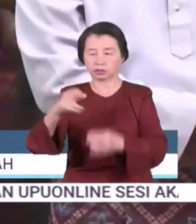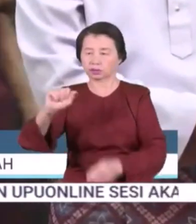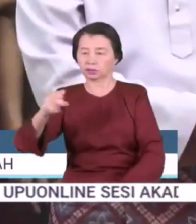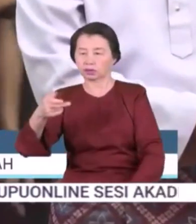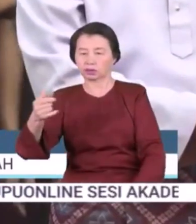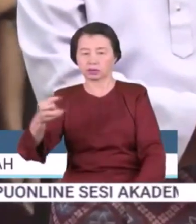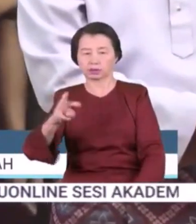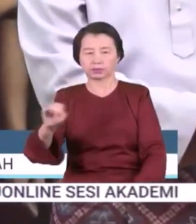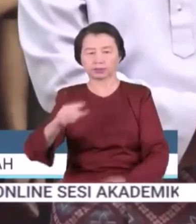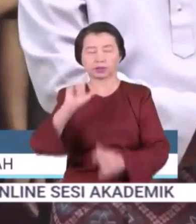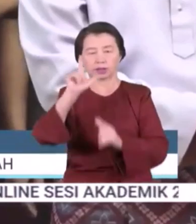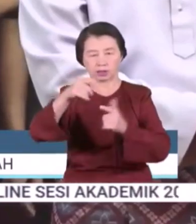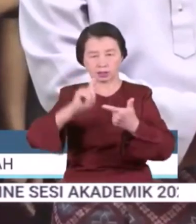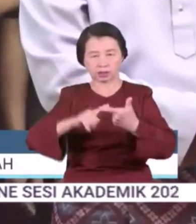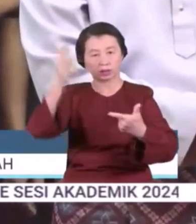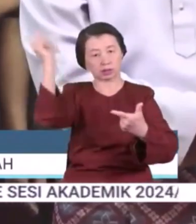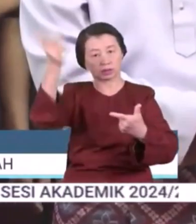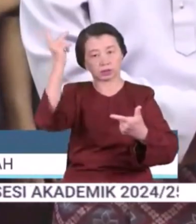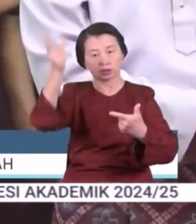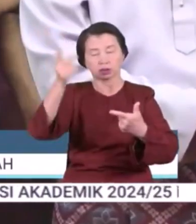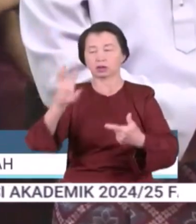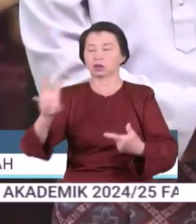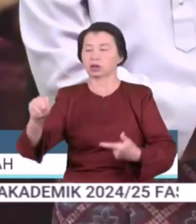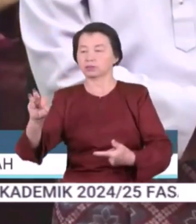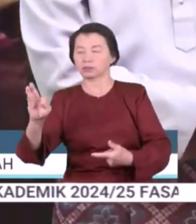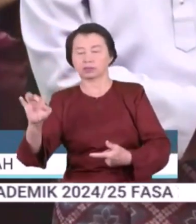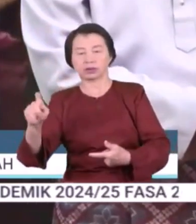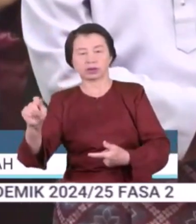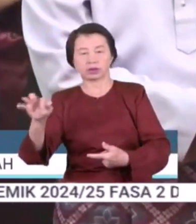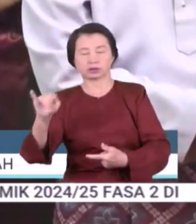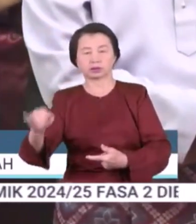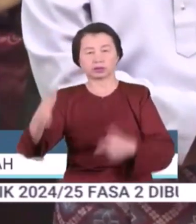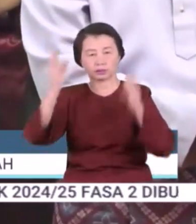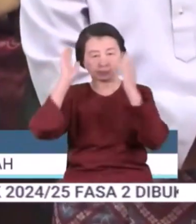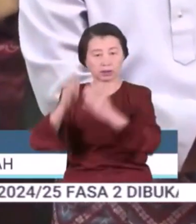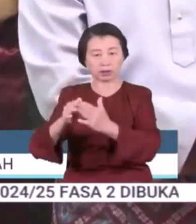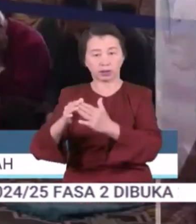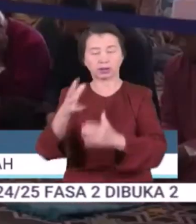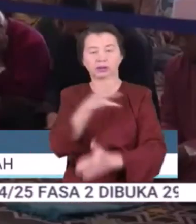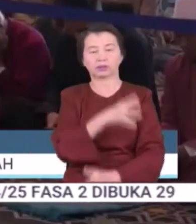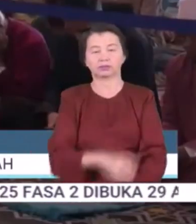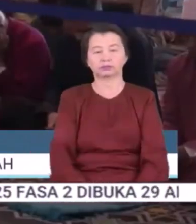shamsuddin diikuti khutbah disampaikan Mufti Pahang Profesor Datuk Dr Asmadi Mohamad Naim